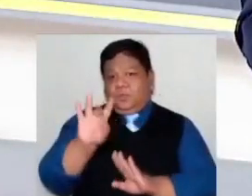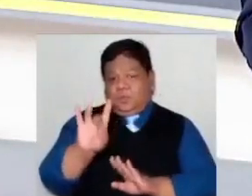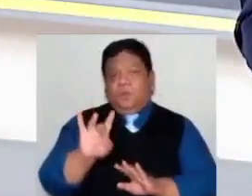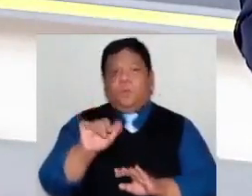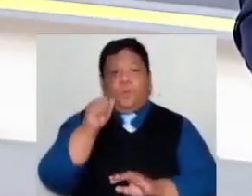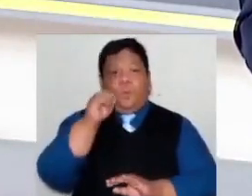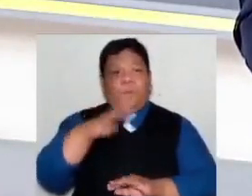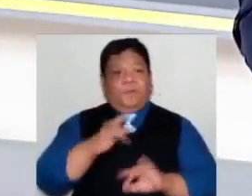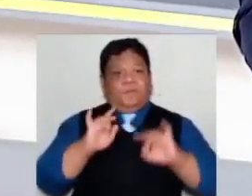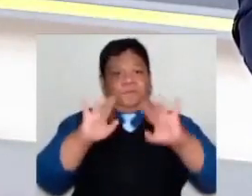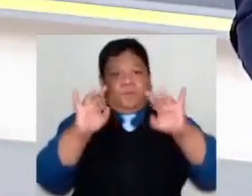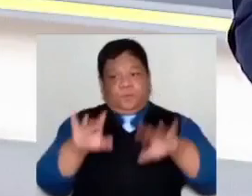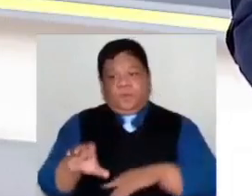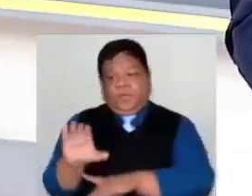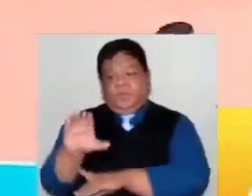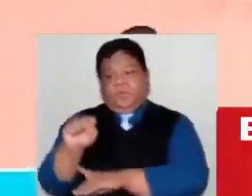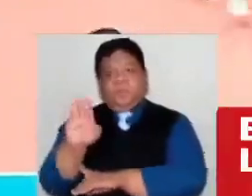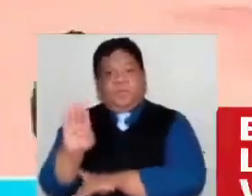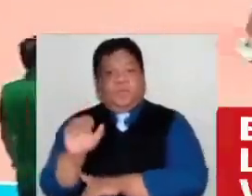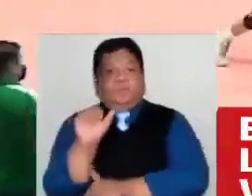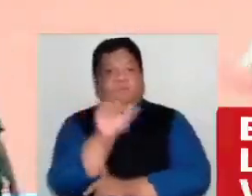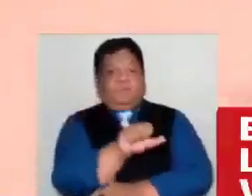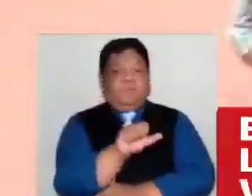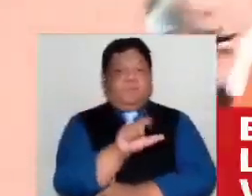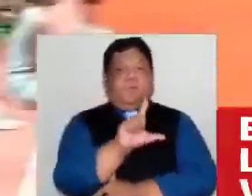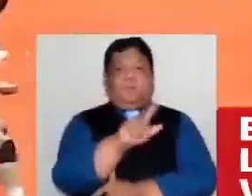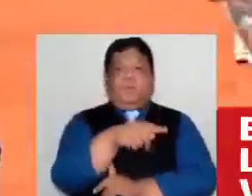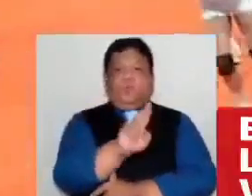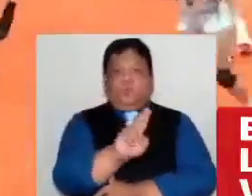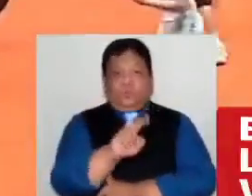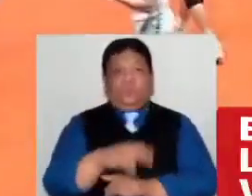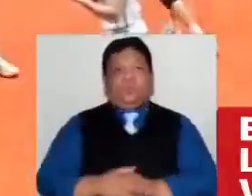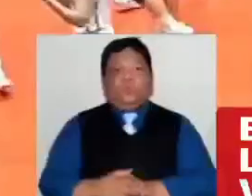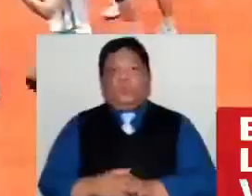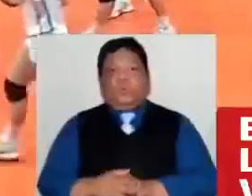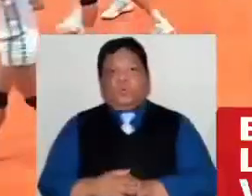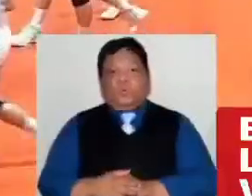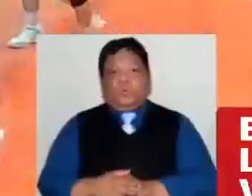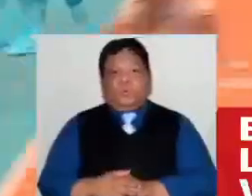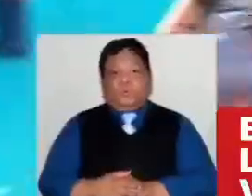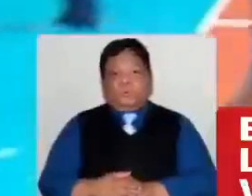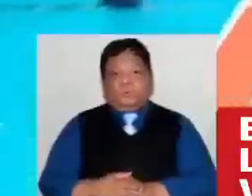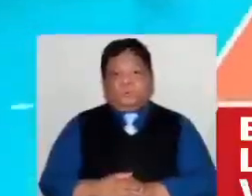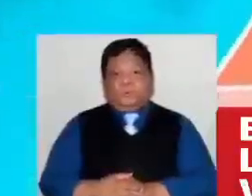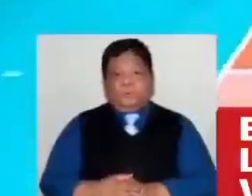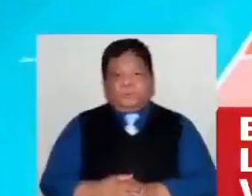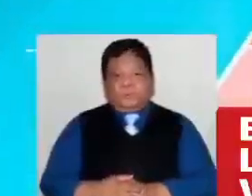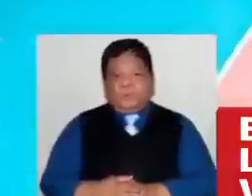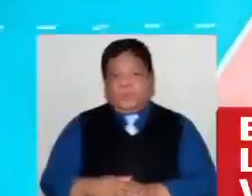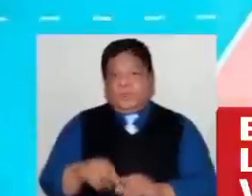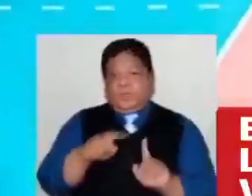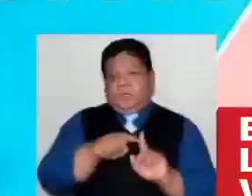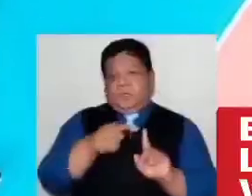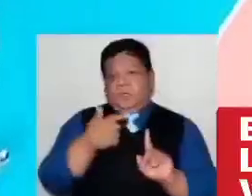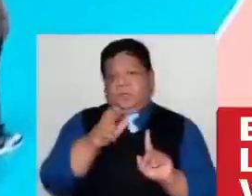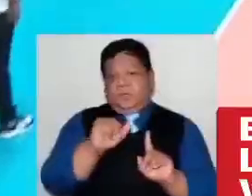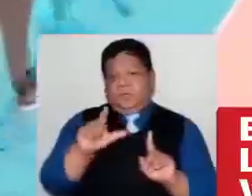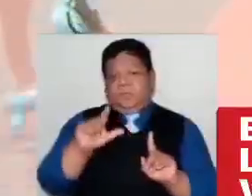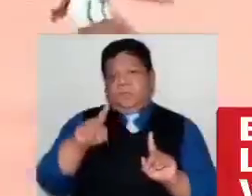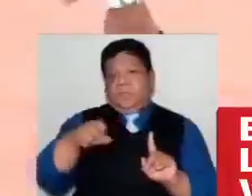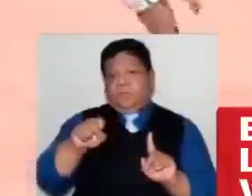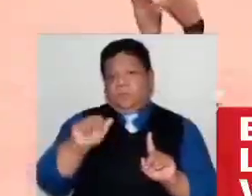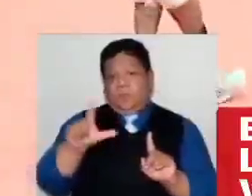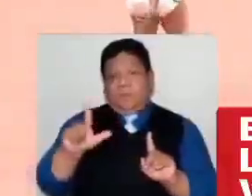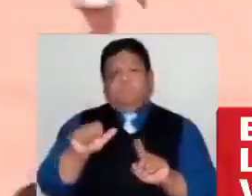LPU Lady Pirates. Bumida ang 15 points ni Gail Pascual para sa Lady Blazers. Nanaig sila sa laban sa score